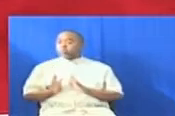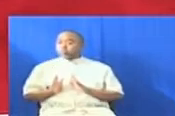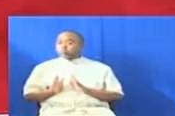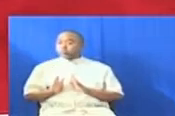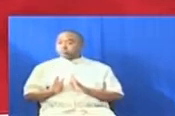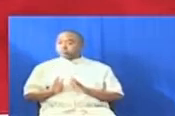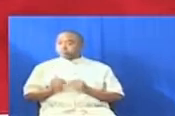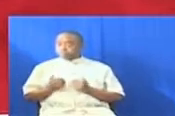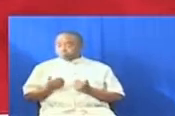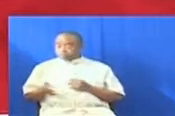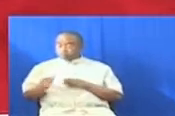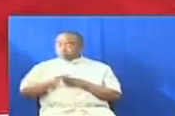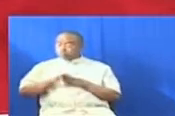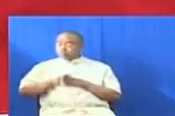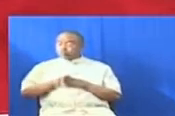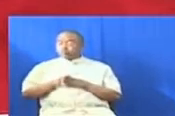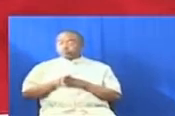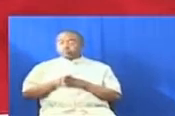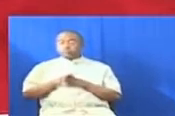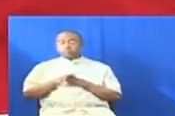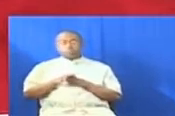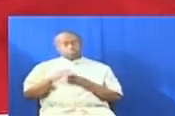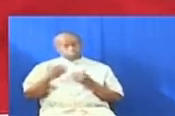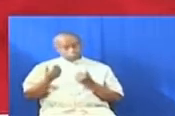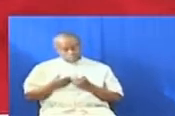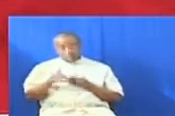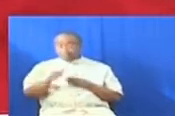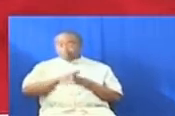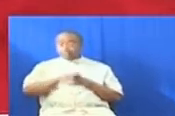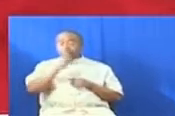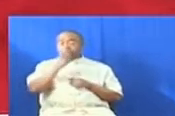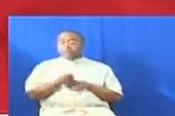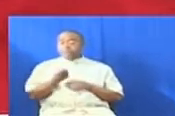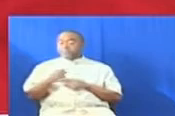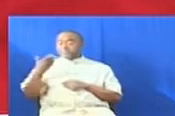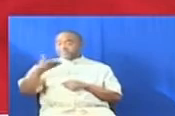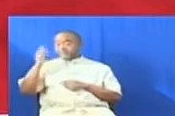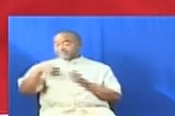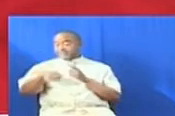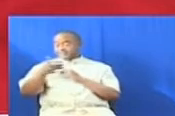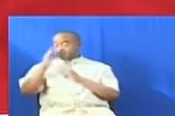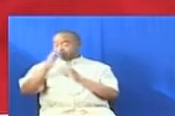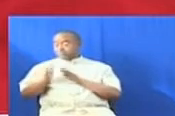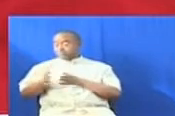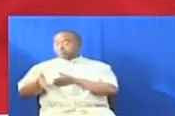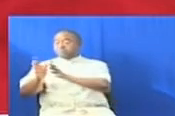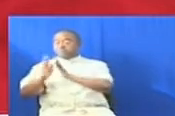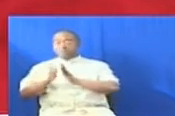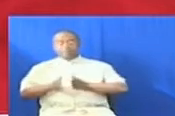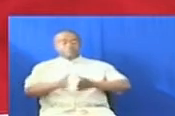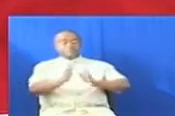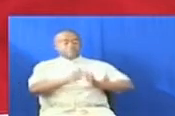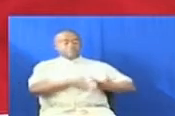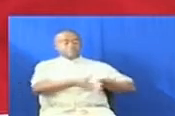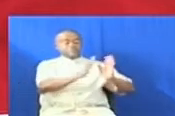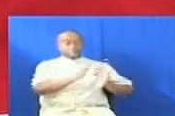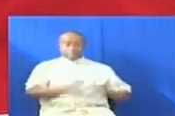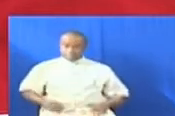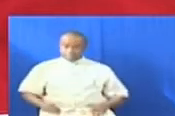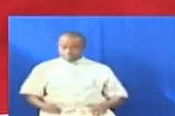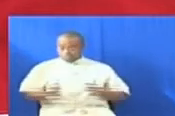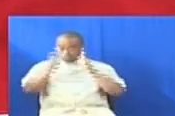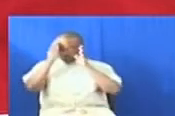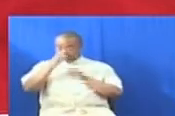kuwepo kwa matumizi mabaya ya fedha za umma katika mamlaka za serikali za mitaa. Mheshimiwa Mwenyekiti, Naibu